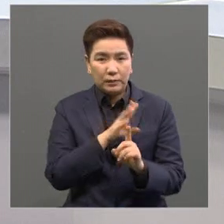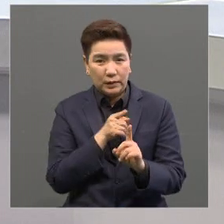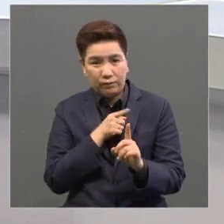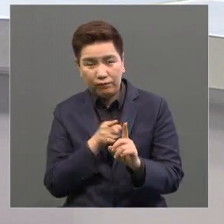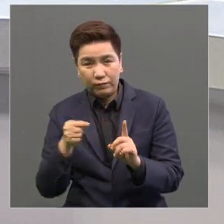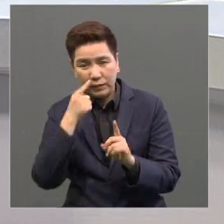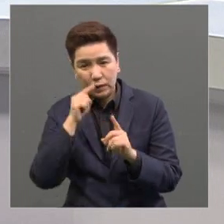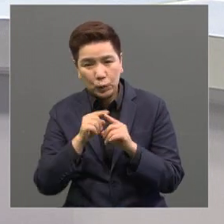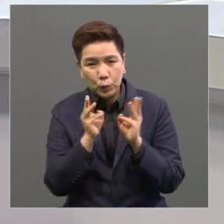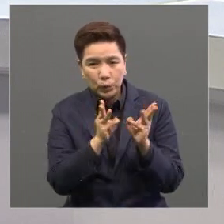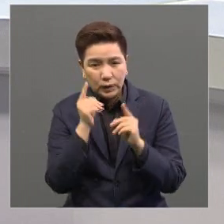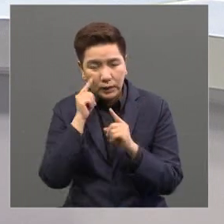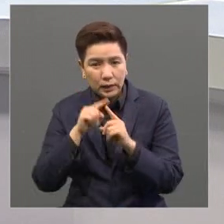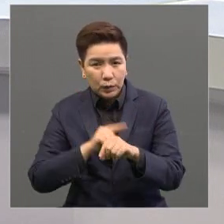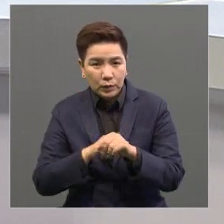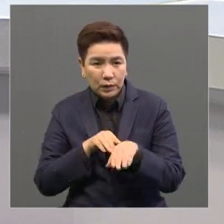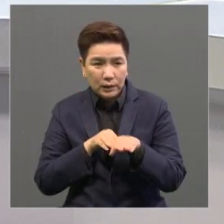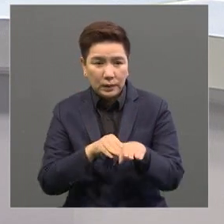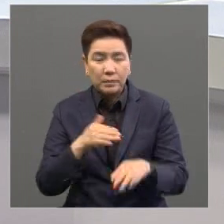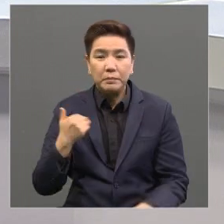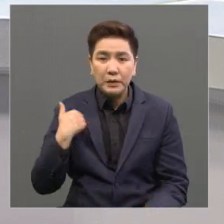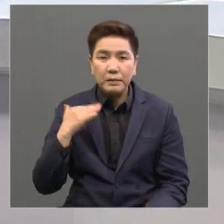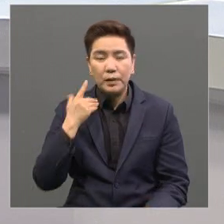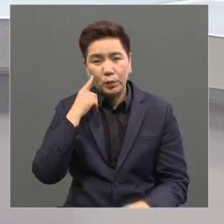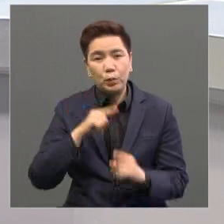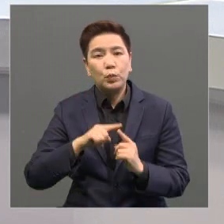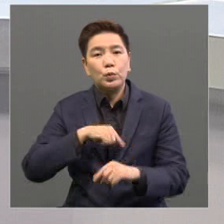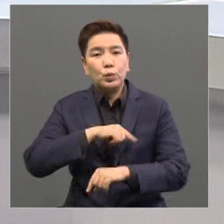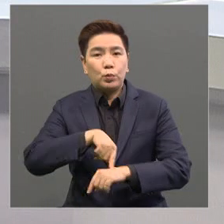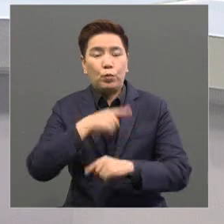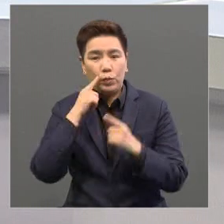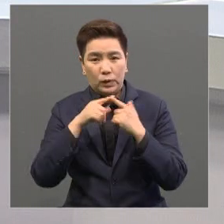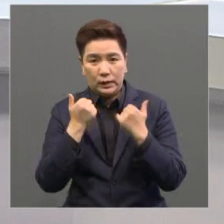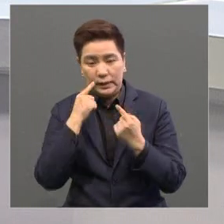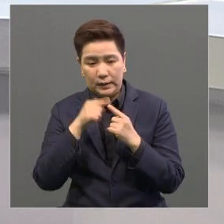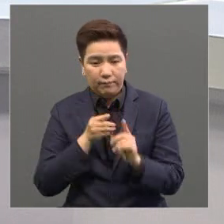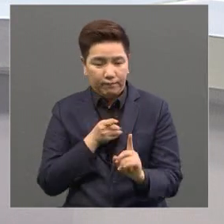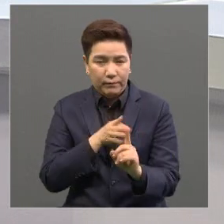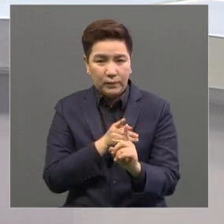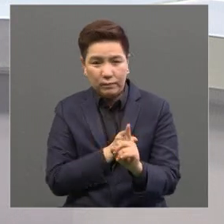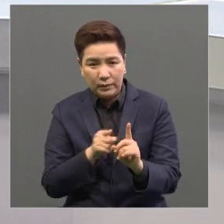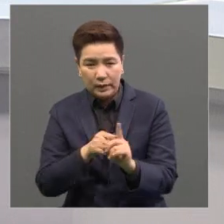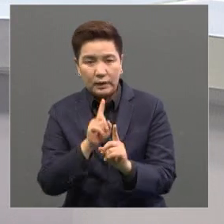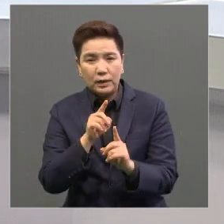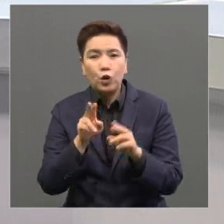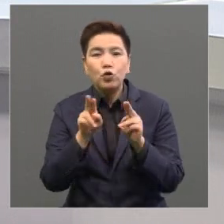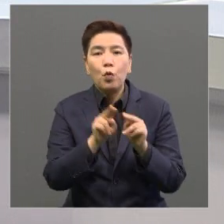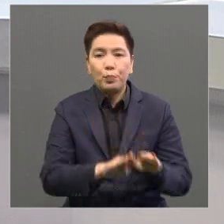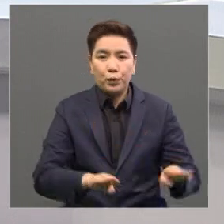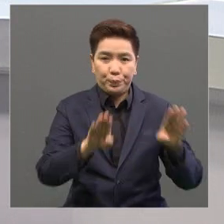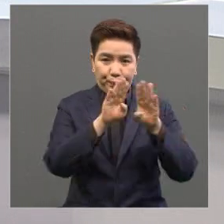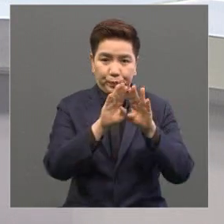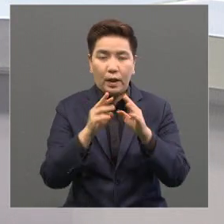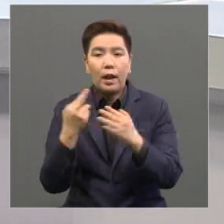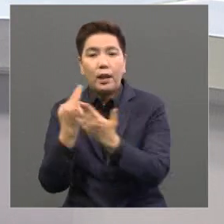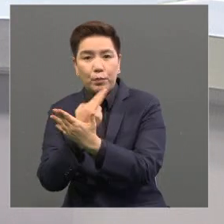ว่าช่วงเวลาเดินทางมันมีรถติดบางช่วงเนี่ยนะเป็นชั่วโมงเนี่ยลองดูให้อีก 1เส้นทางนครปฐมราชบุรีค่ะ